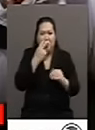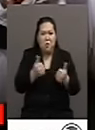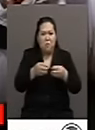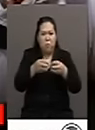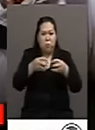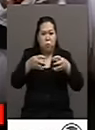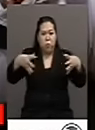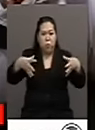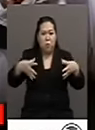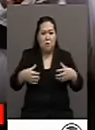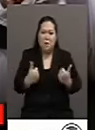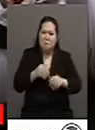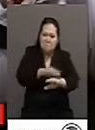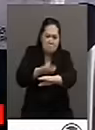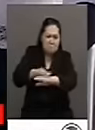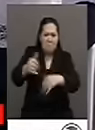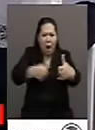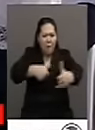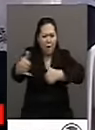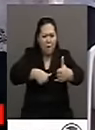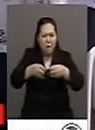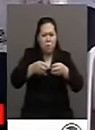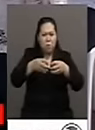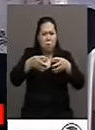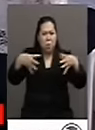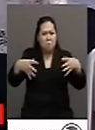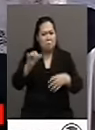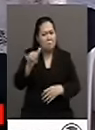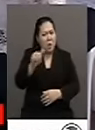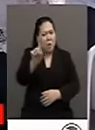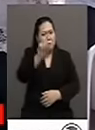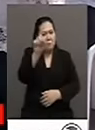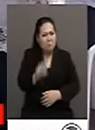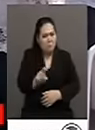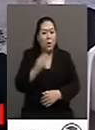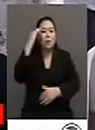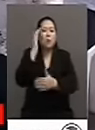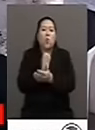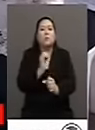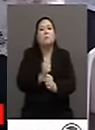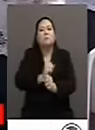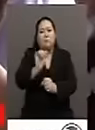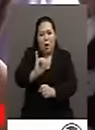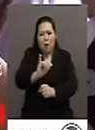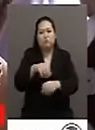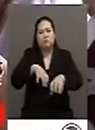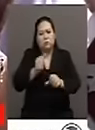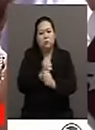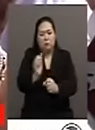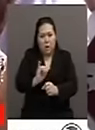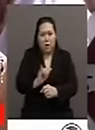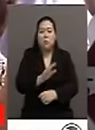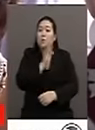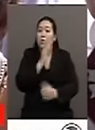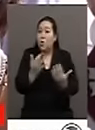ปลุกระดมมวลชนหรือเปล่าทางตำรวจเองก็บอกว่ายังไม่มีการดำเนินการใดๆนะฮะเว้นแต่ว่าในวันที่เจ้า